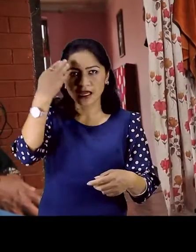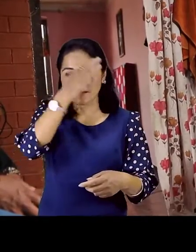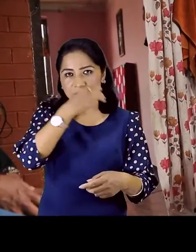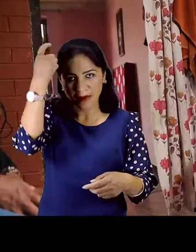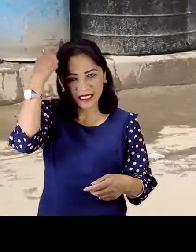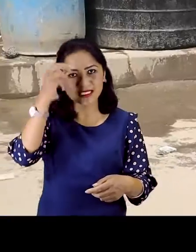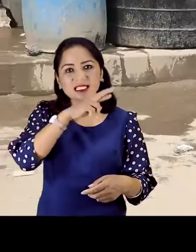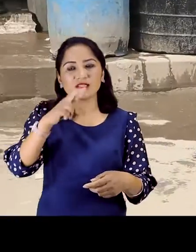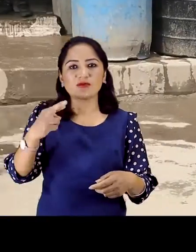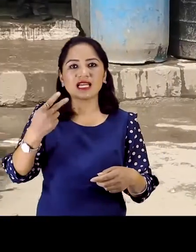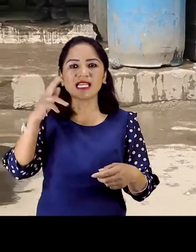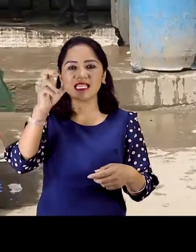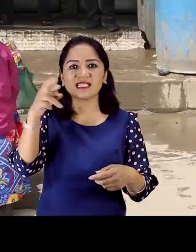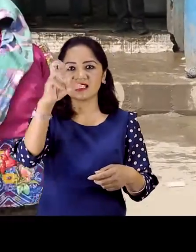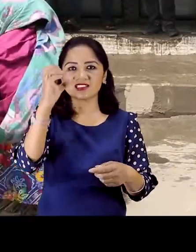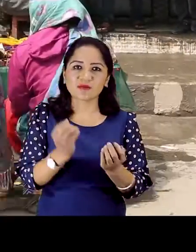जानकारी